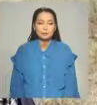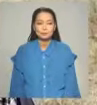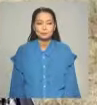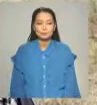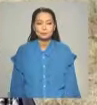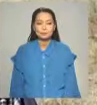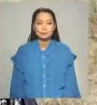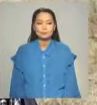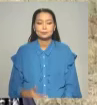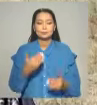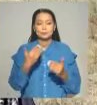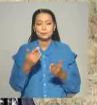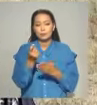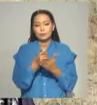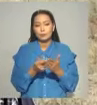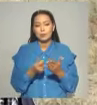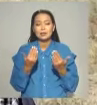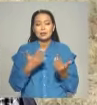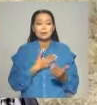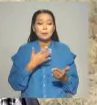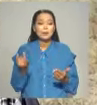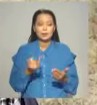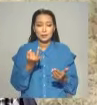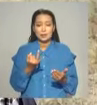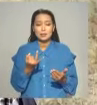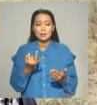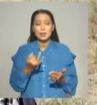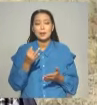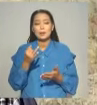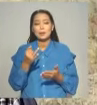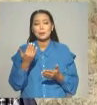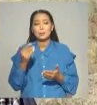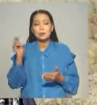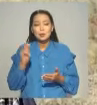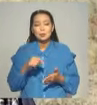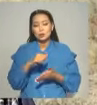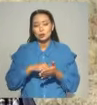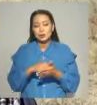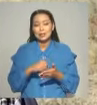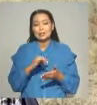работники, мы просто художники. Но нам интересно прийти, приехать сюда и